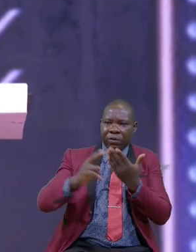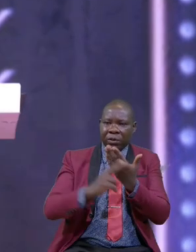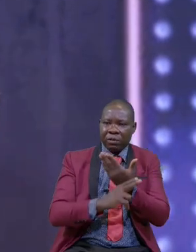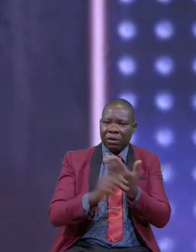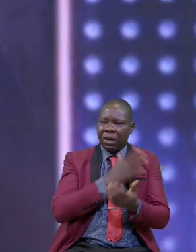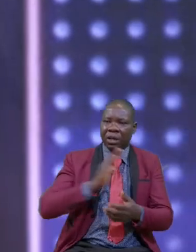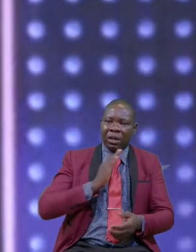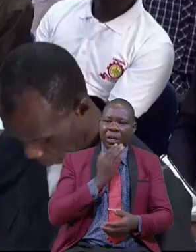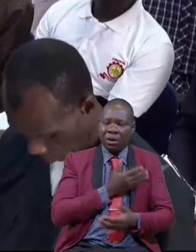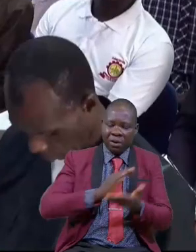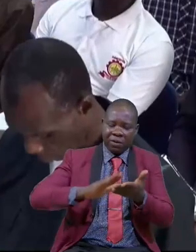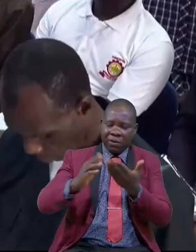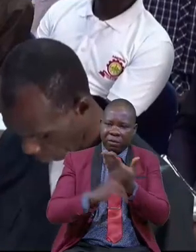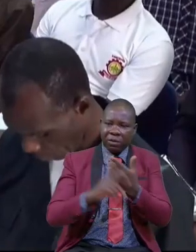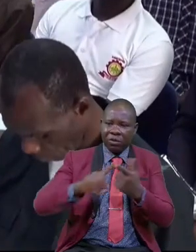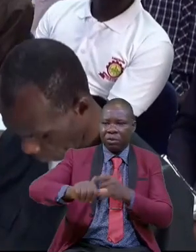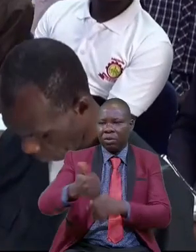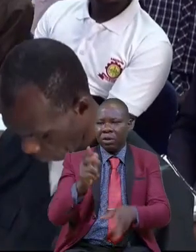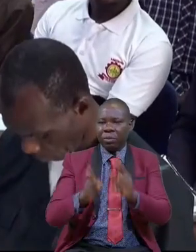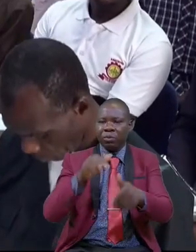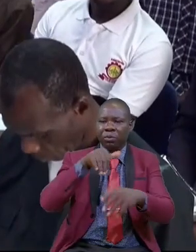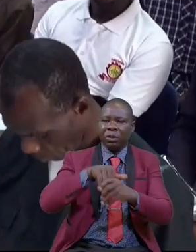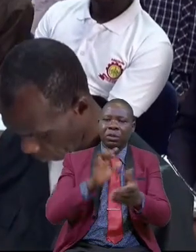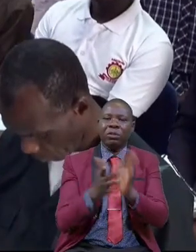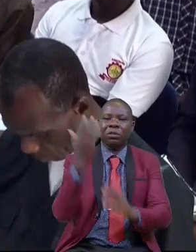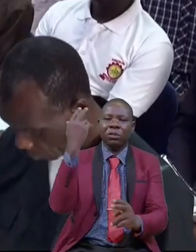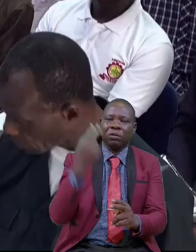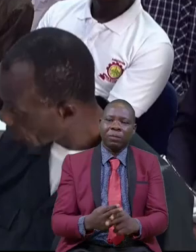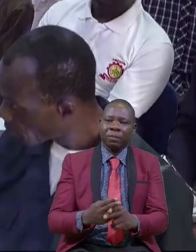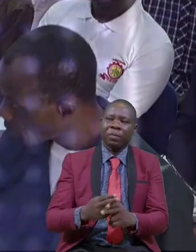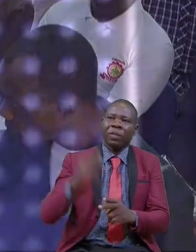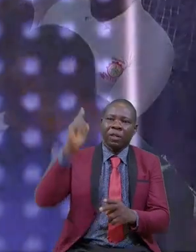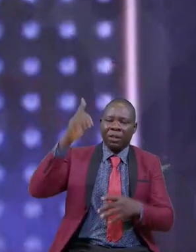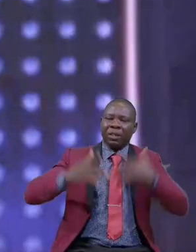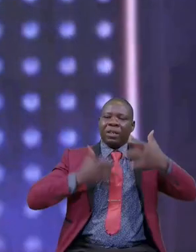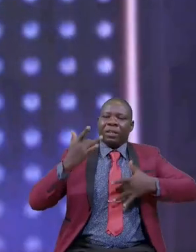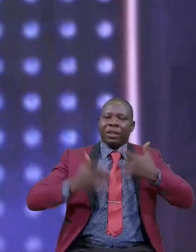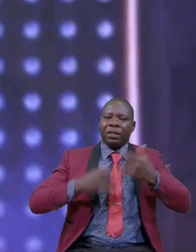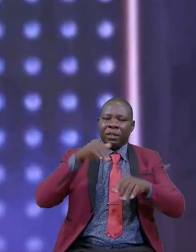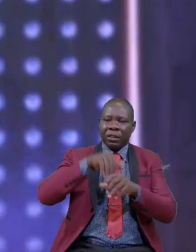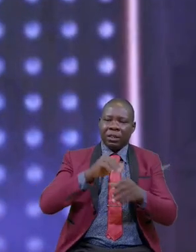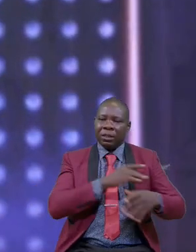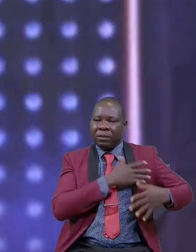autres au nom de Jésus. He delighted il in prend mercy. Plaisir look at à la miséricorde.